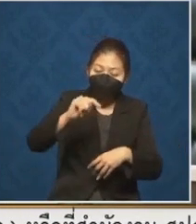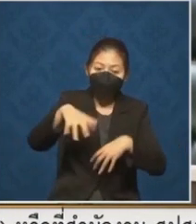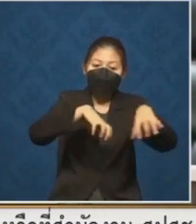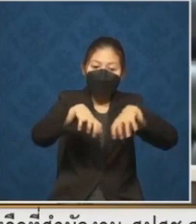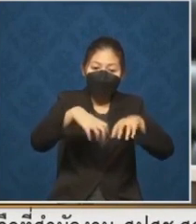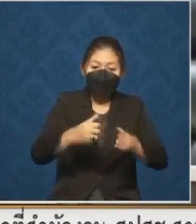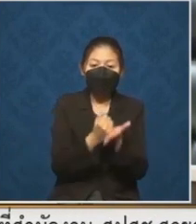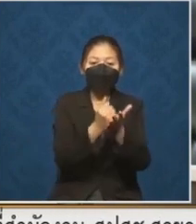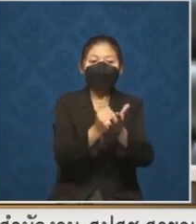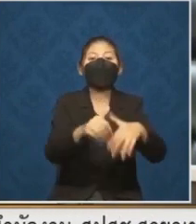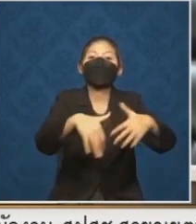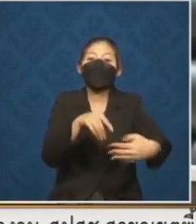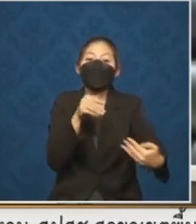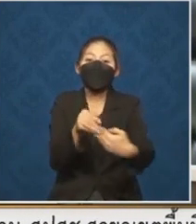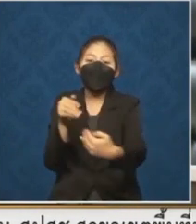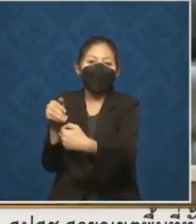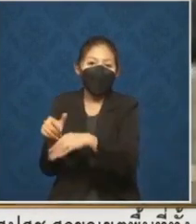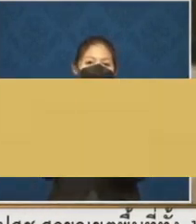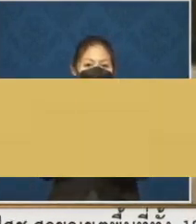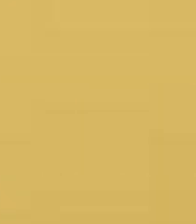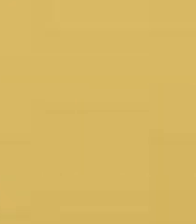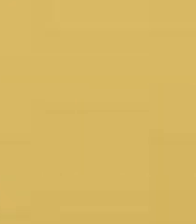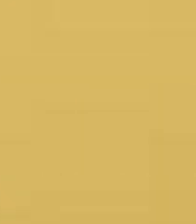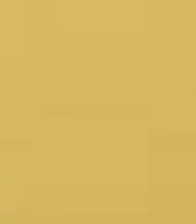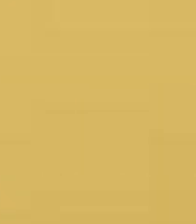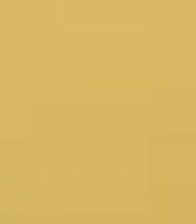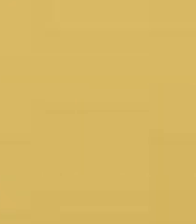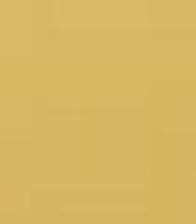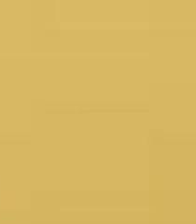ครับขบคุณมากครับขอบคุครับต่ไป